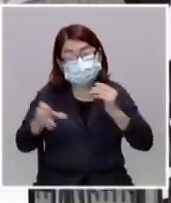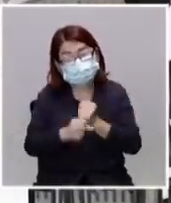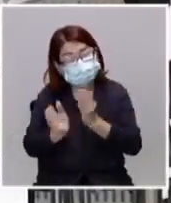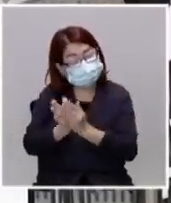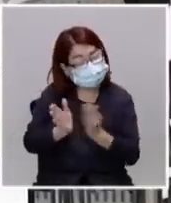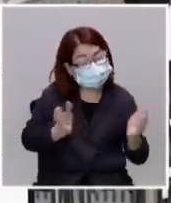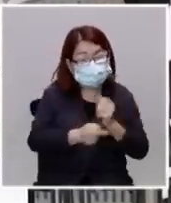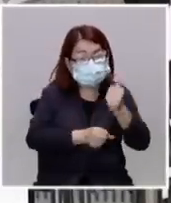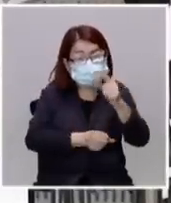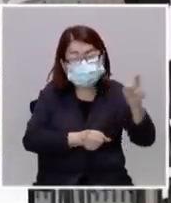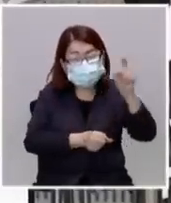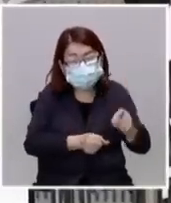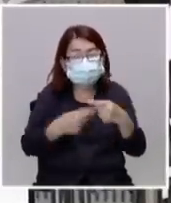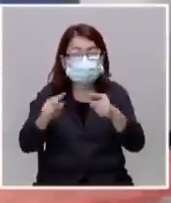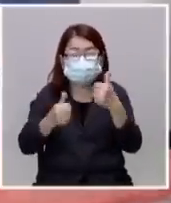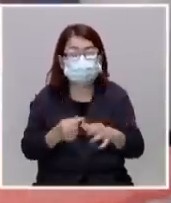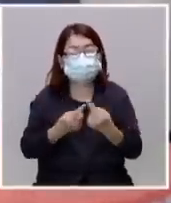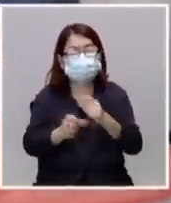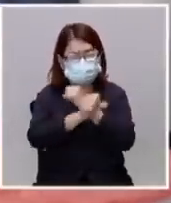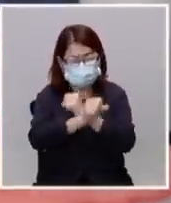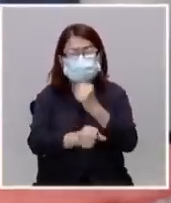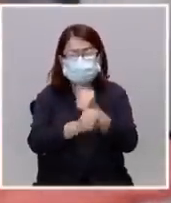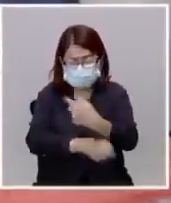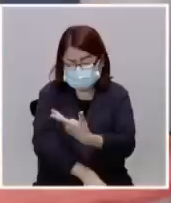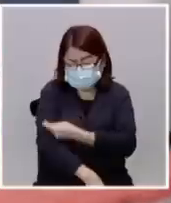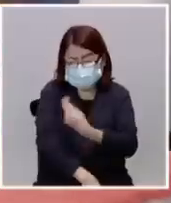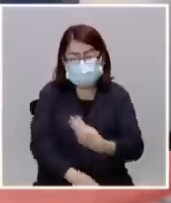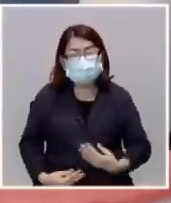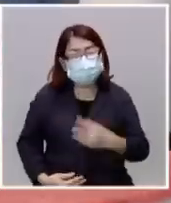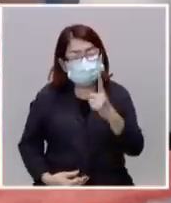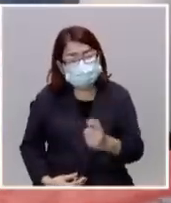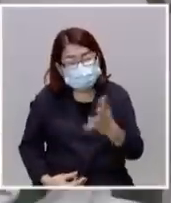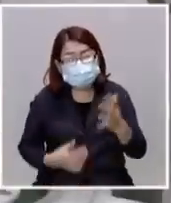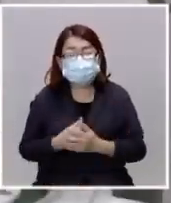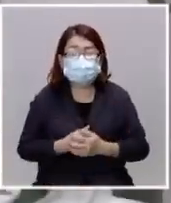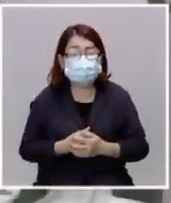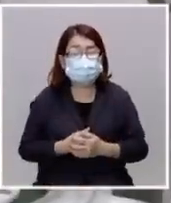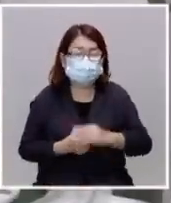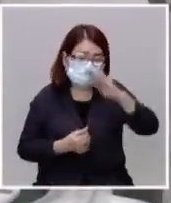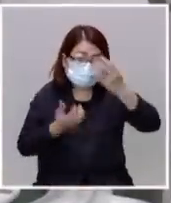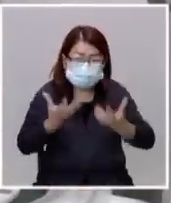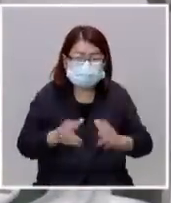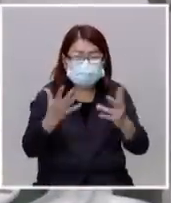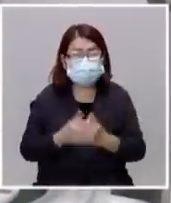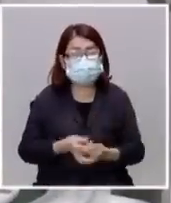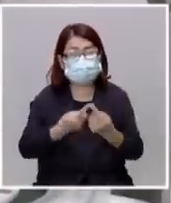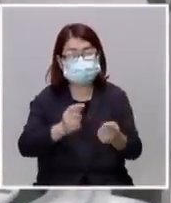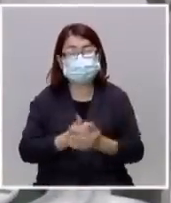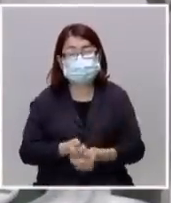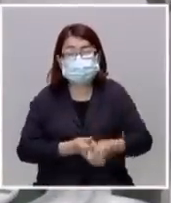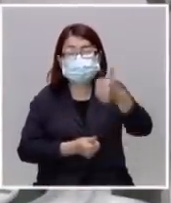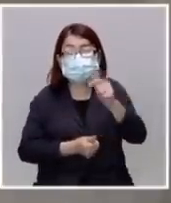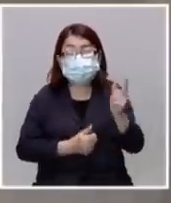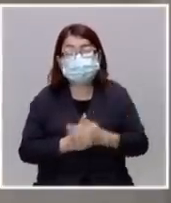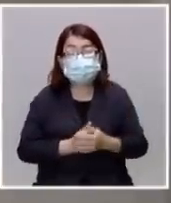ถป้องกันอาการเจ็บป่วยที่รุนแรงและการเสียชีวิตได้แน่ๆซึ่งอันนี้สำคัญกว่าค่ะพร้อมกับระบุว่าผลลัพธ์จากการประยุกต์ใช้ในโลกแห่งความเป็นจริ